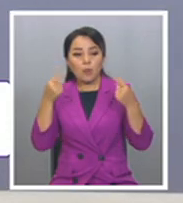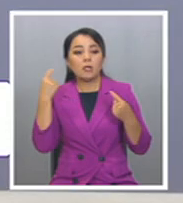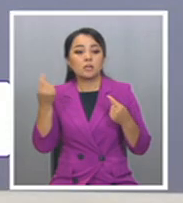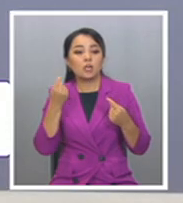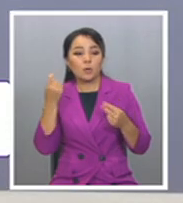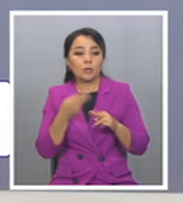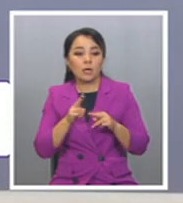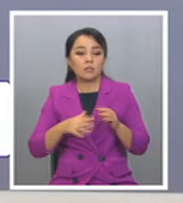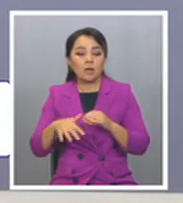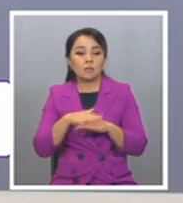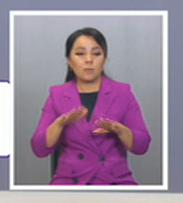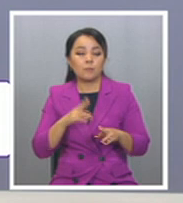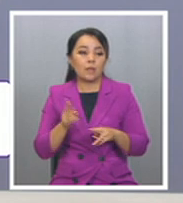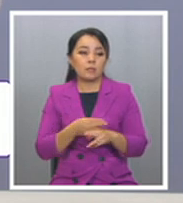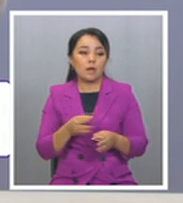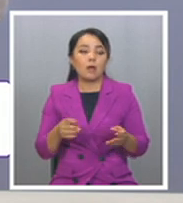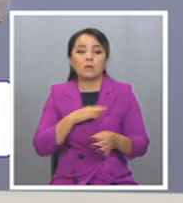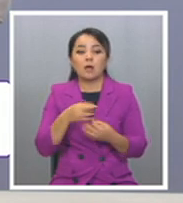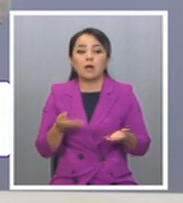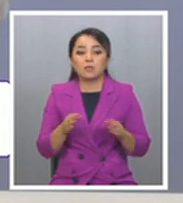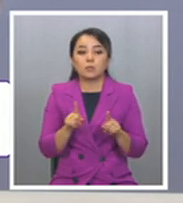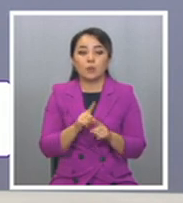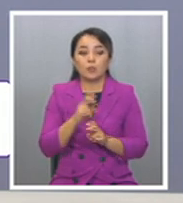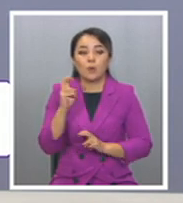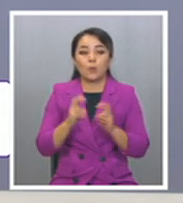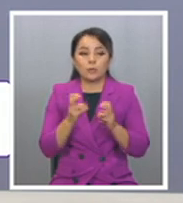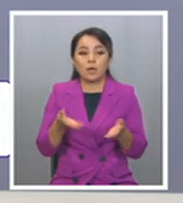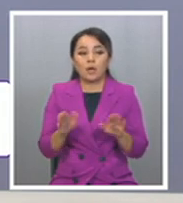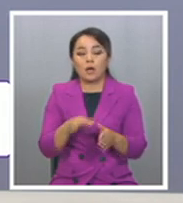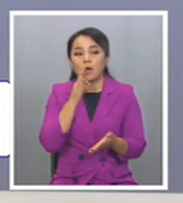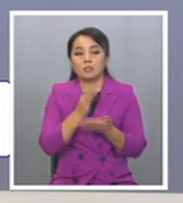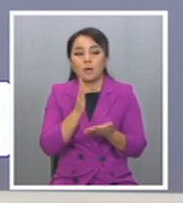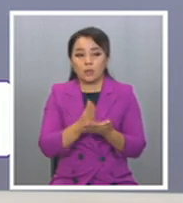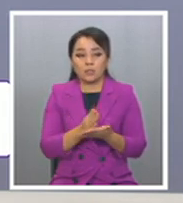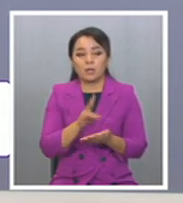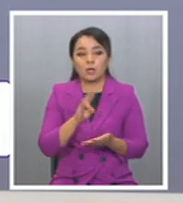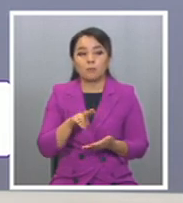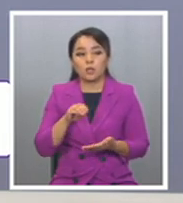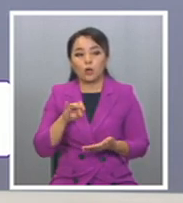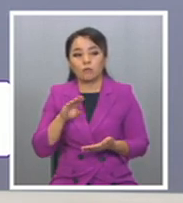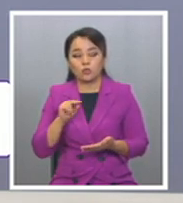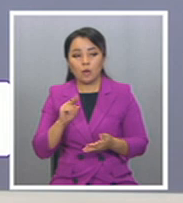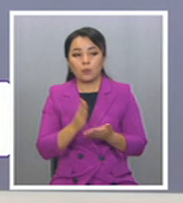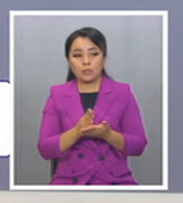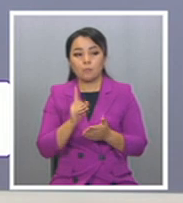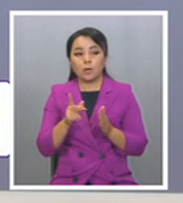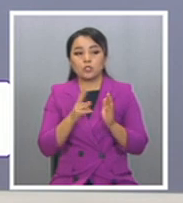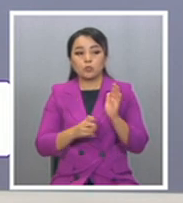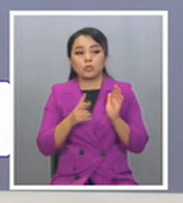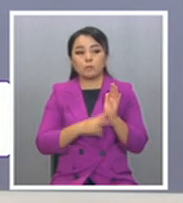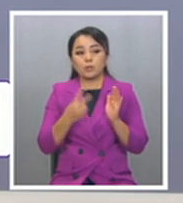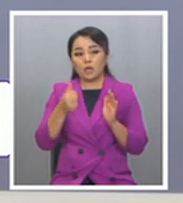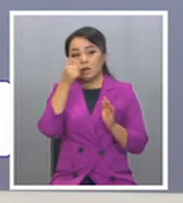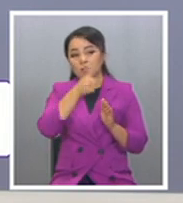барынша қалтықсыз өндіріске айналдырғаны туралы айтылған. Николай Петрович Рычков 1772